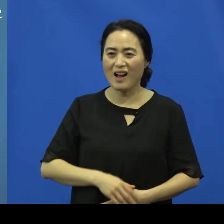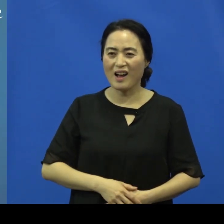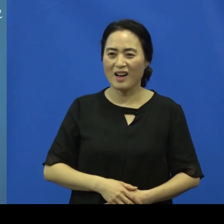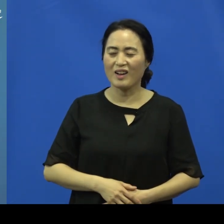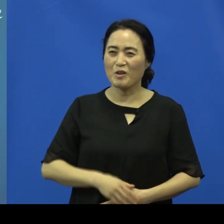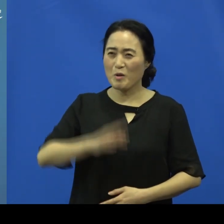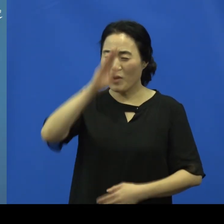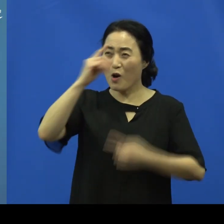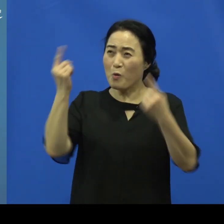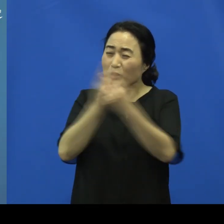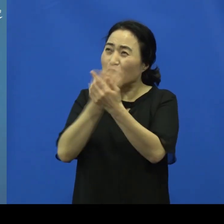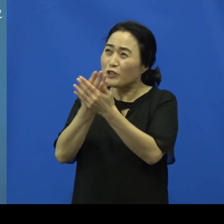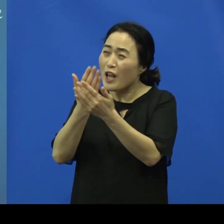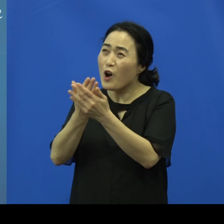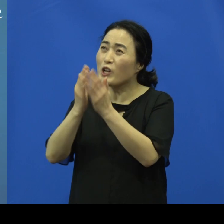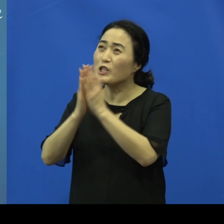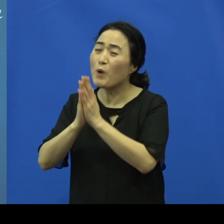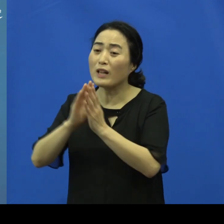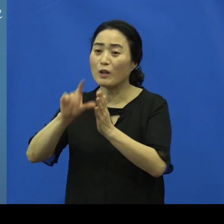아니라는 거예요.